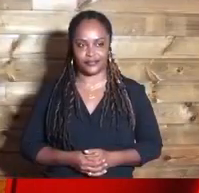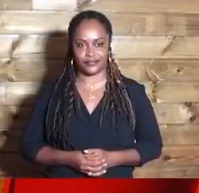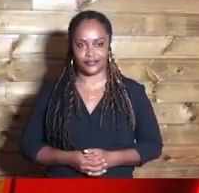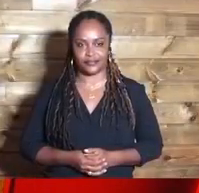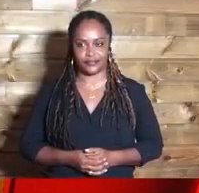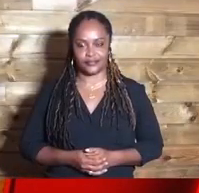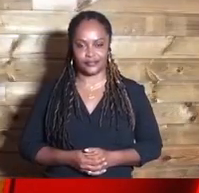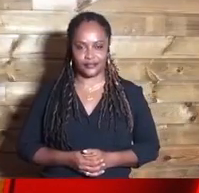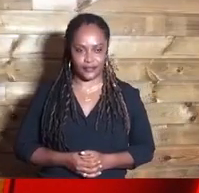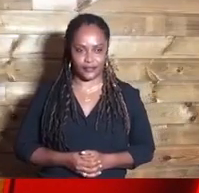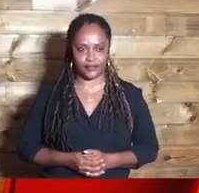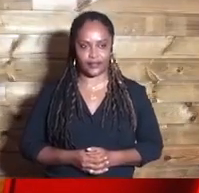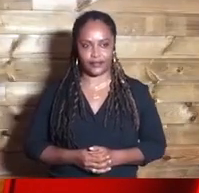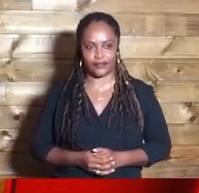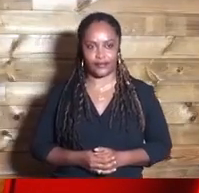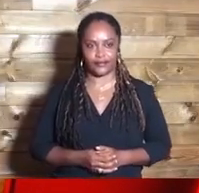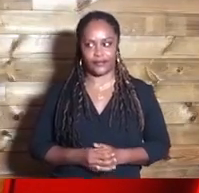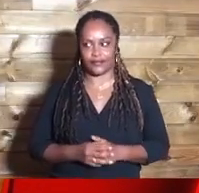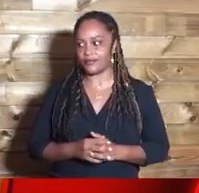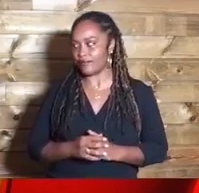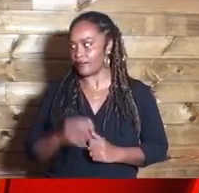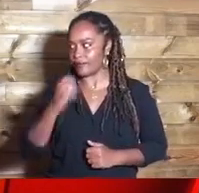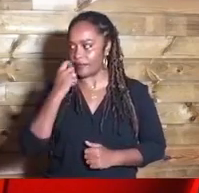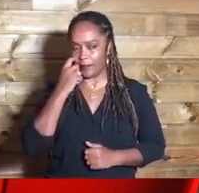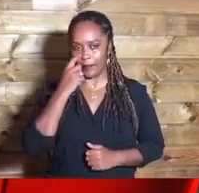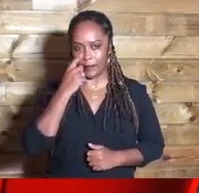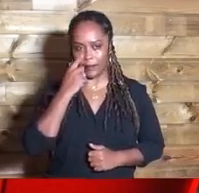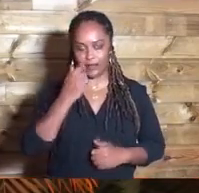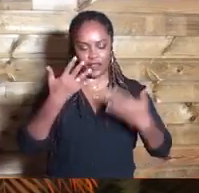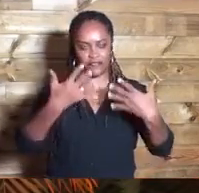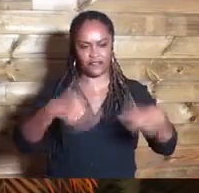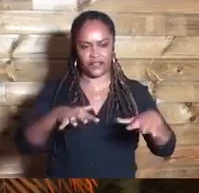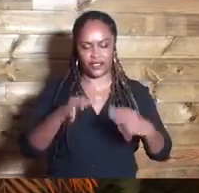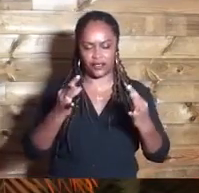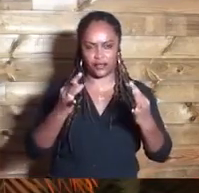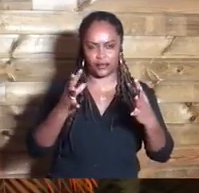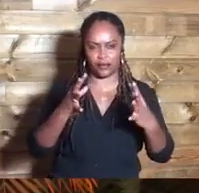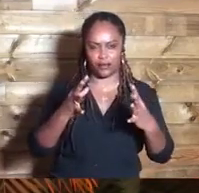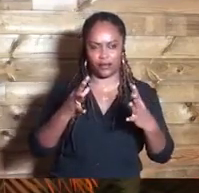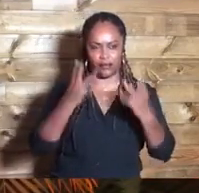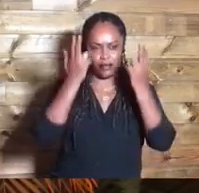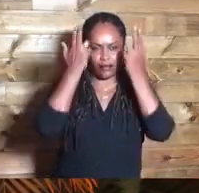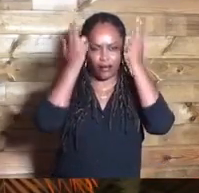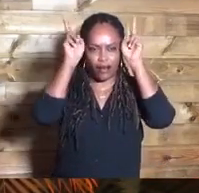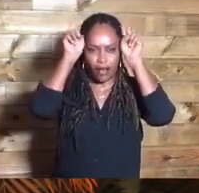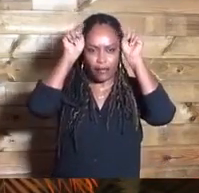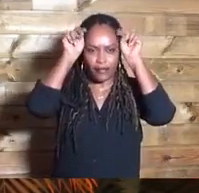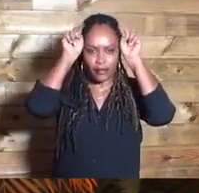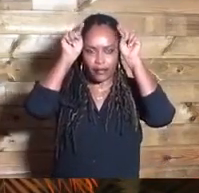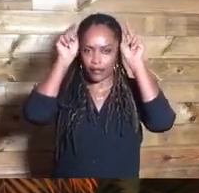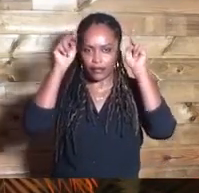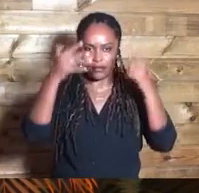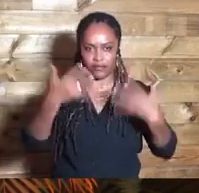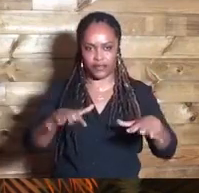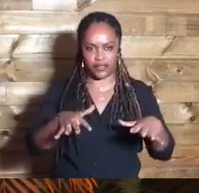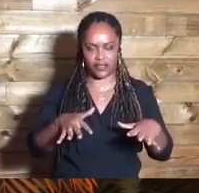Yécric. Yémistique. Fini le temps des compères lapins. Fini le temps des feintes